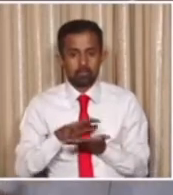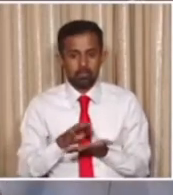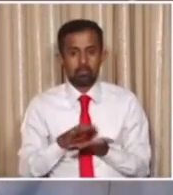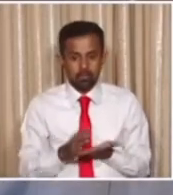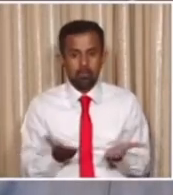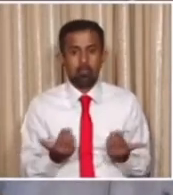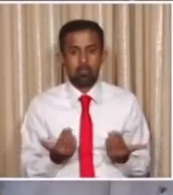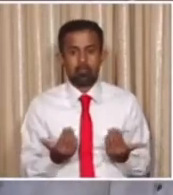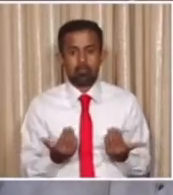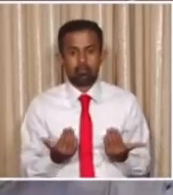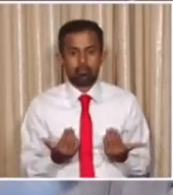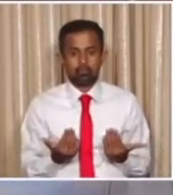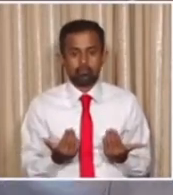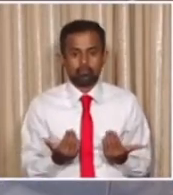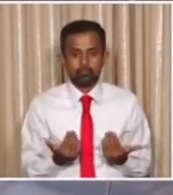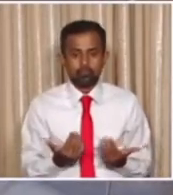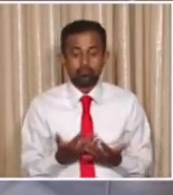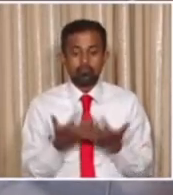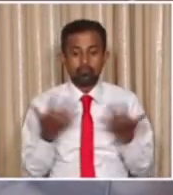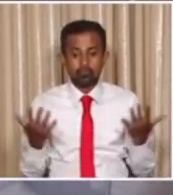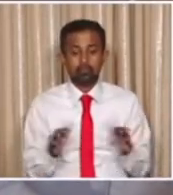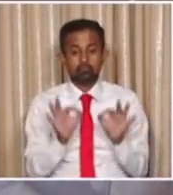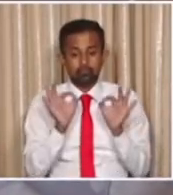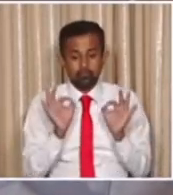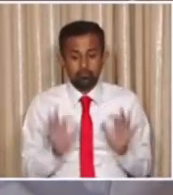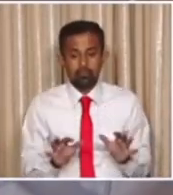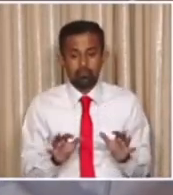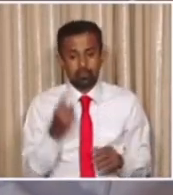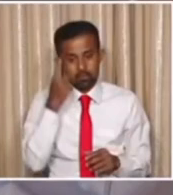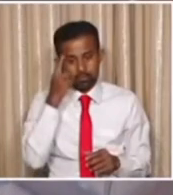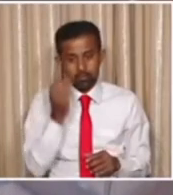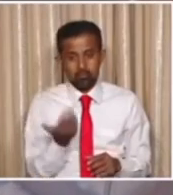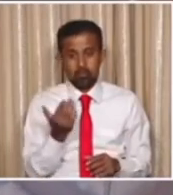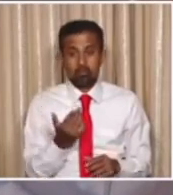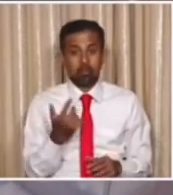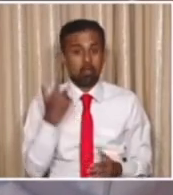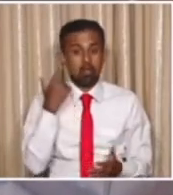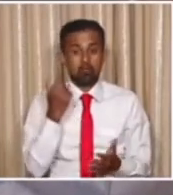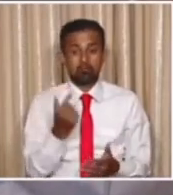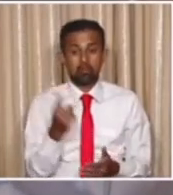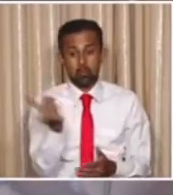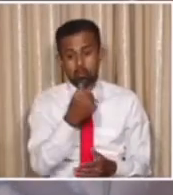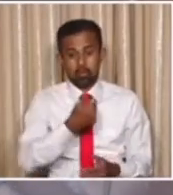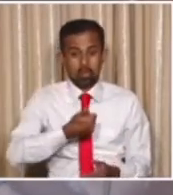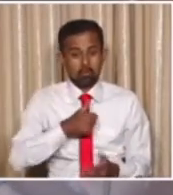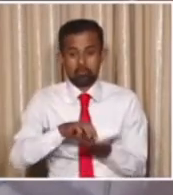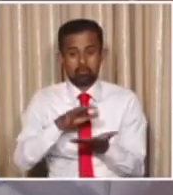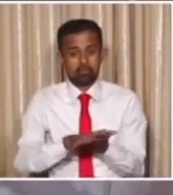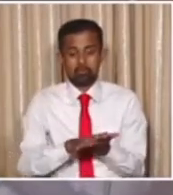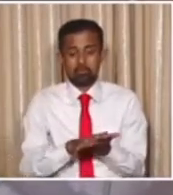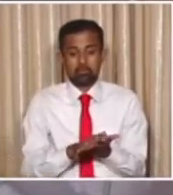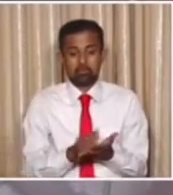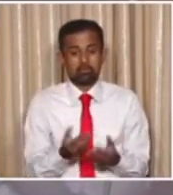වෙනවා. ඒ තීන්දුව කොයිතරම් දුරට නිවැරදි කියන එක කල්පනා කරන හැබැයි ජනප්‍රිය තීන්දුව ගන්න බෑ. කිසිම කෙනෙක්